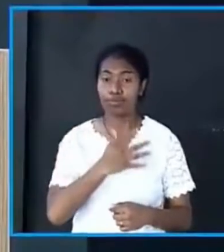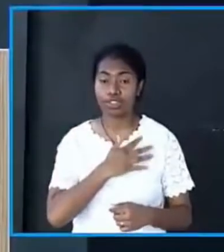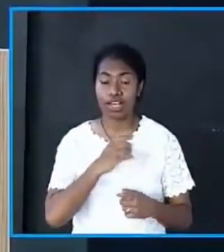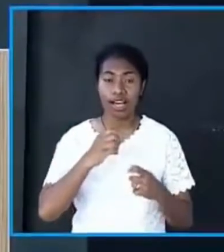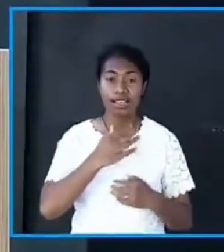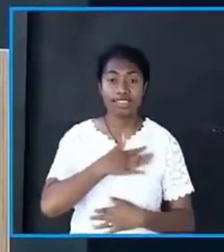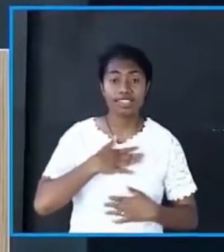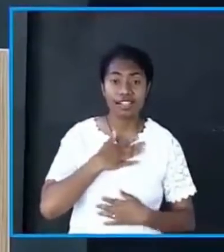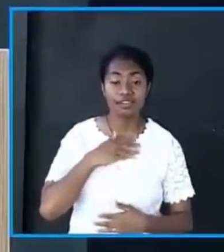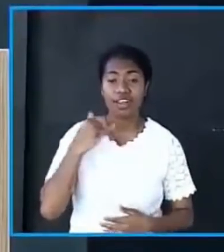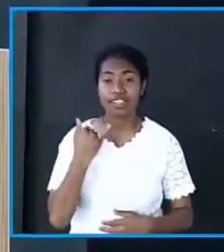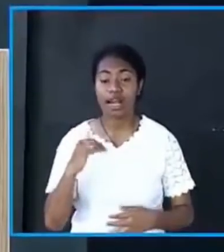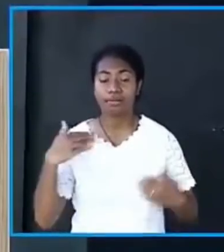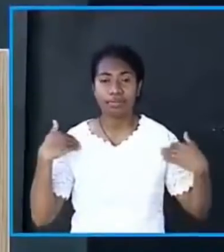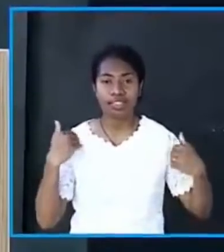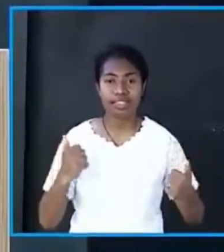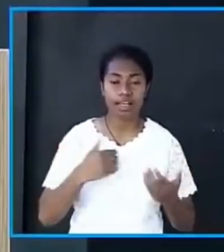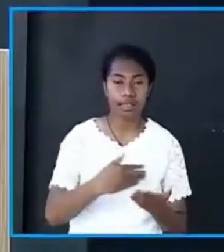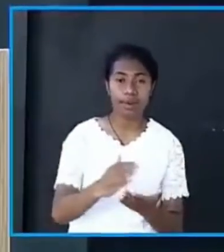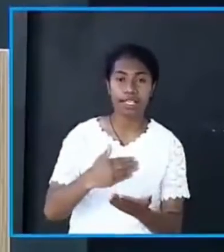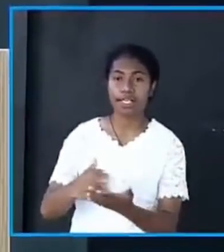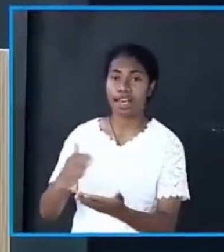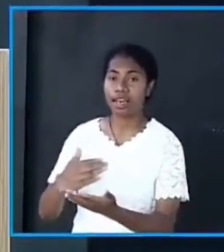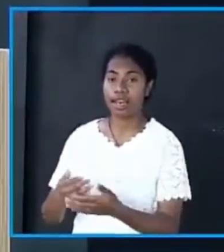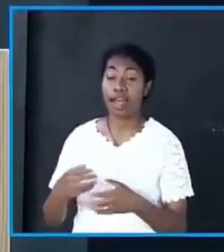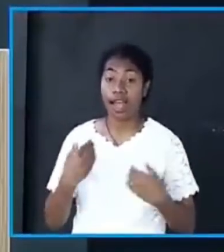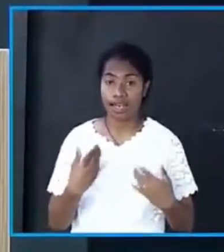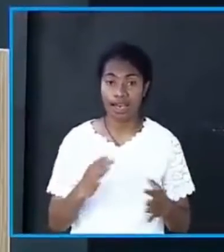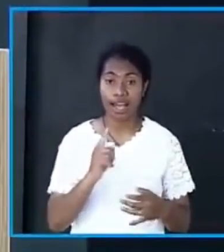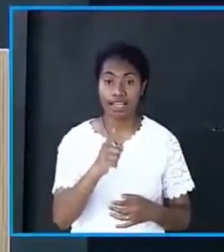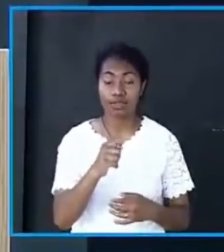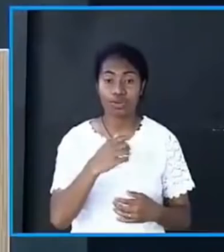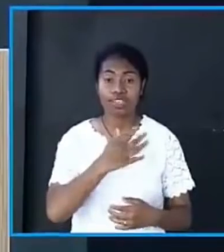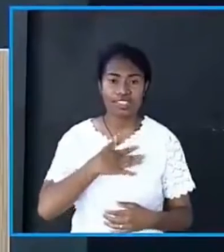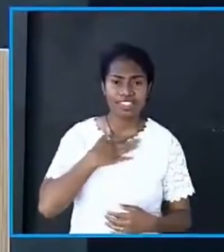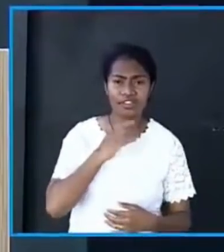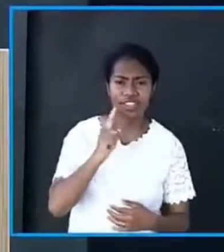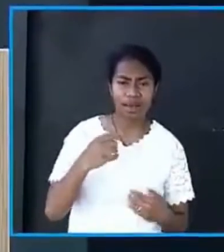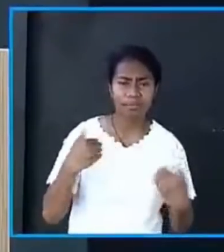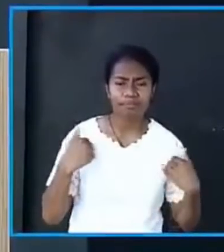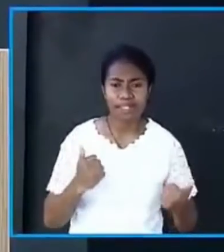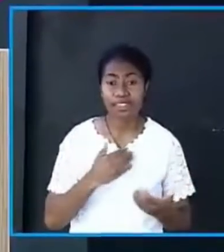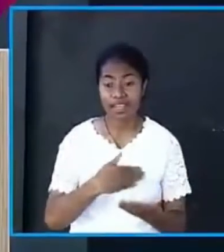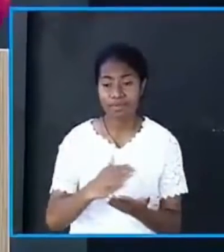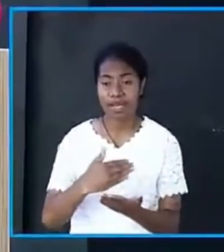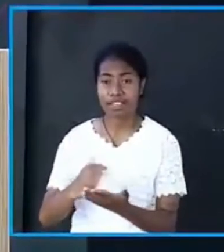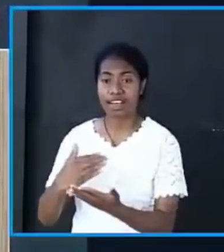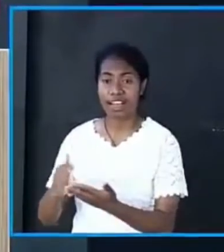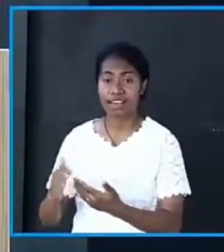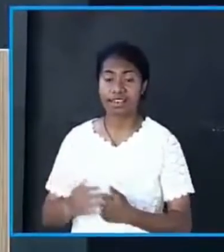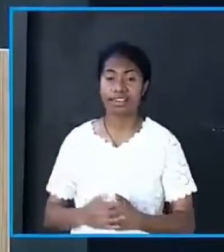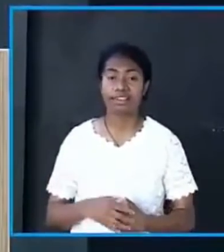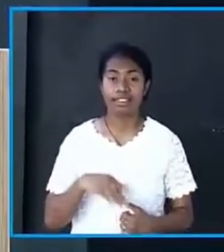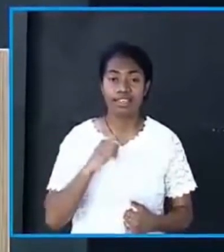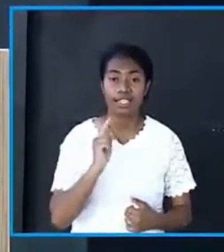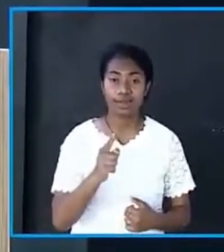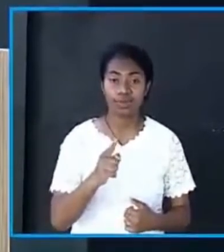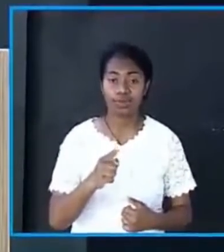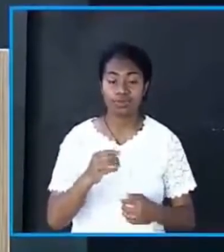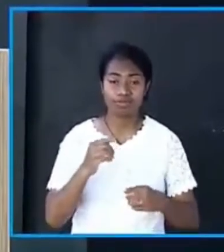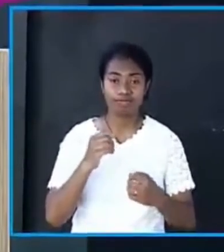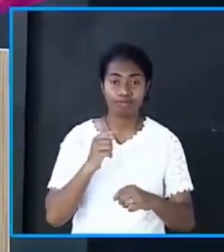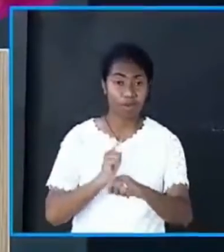sifat-sifat yang bisa dia bagikan nah sifat-sifat yang bisa dia bagikan inilah pada